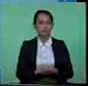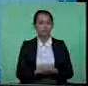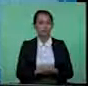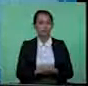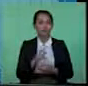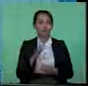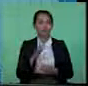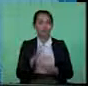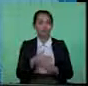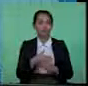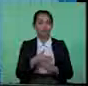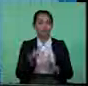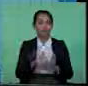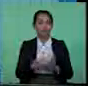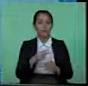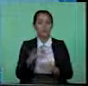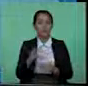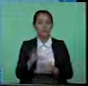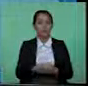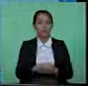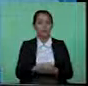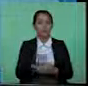D bo'luv S barobar